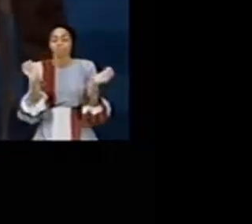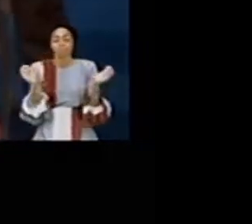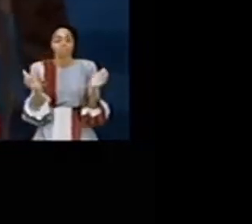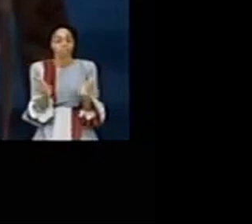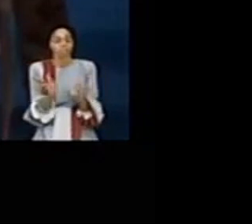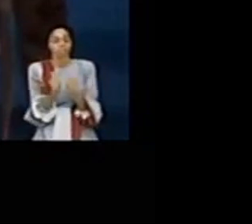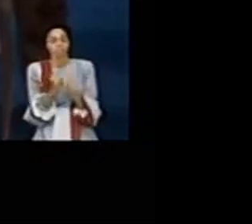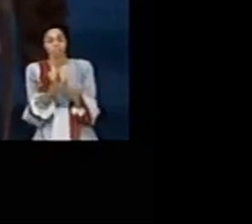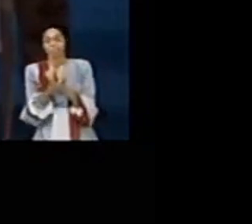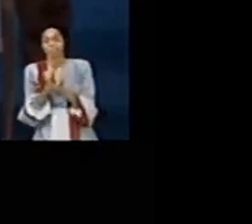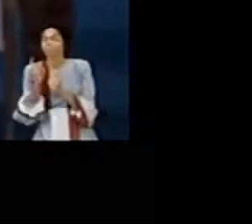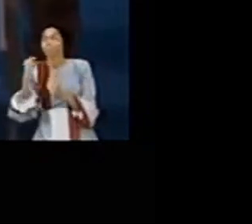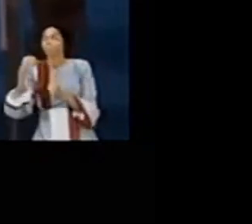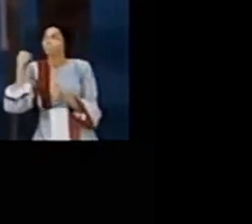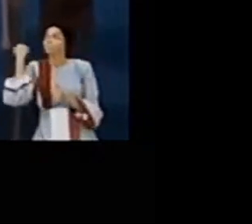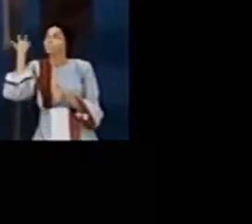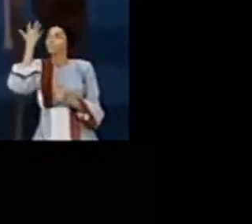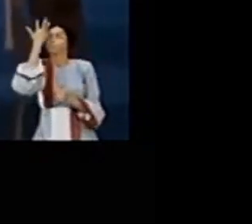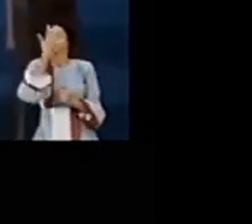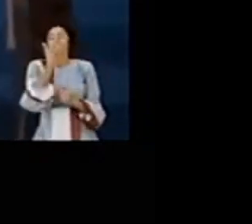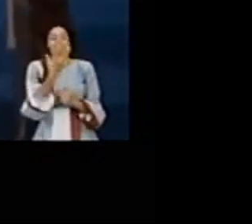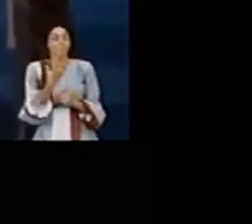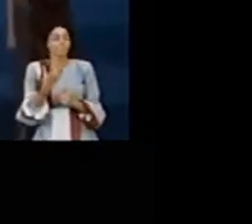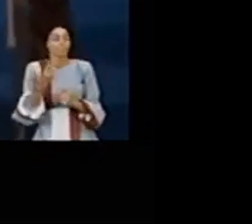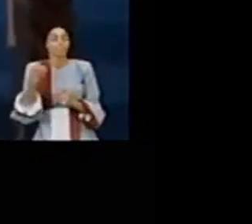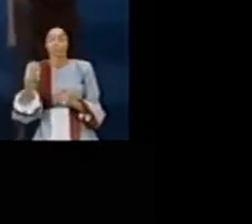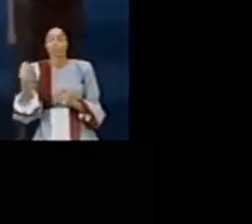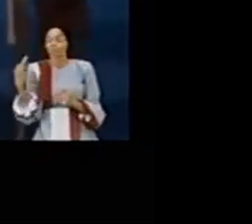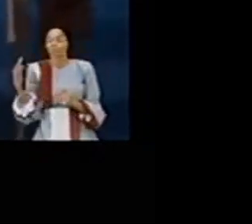oui stop beauty